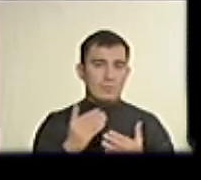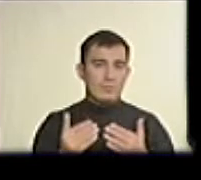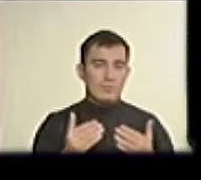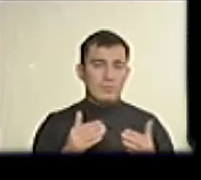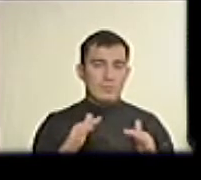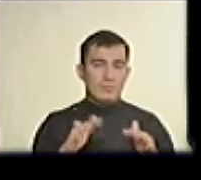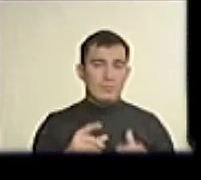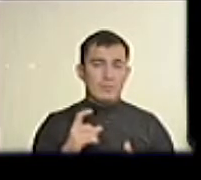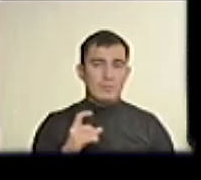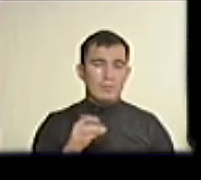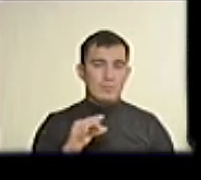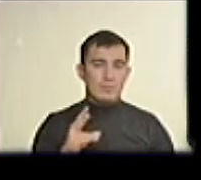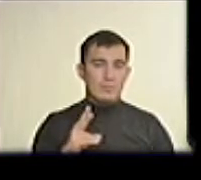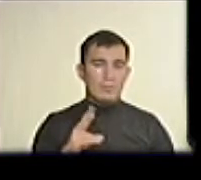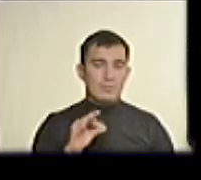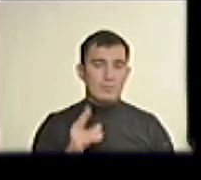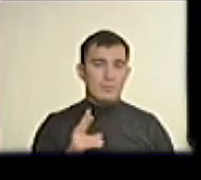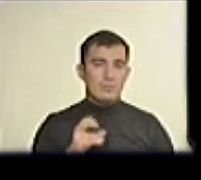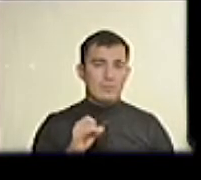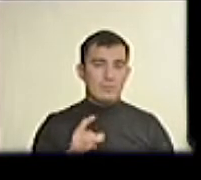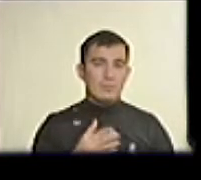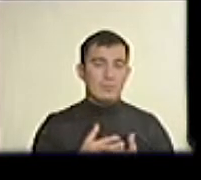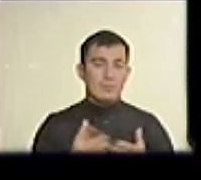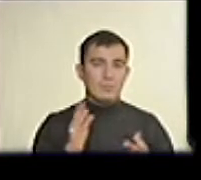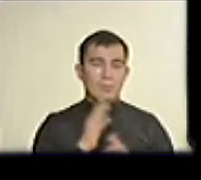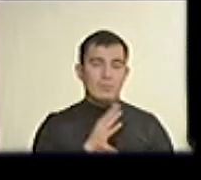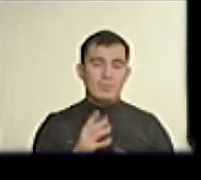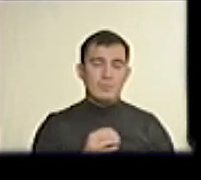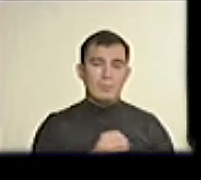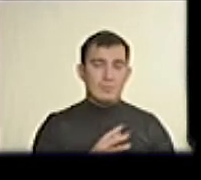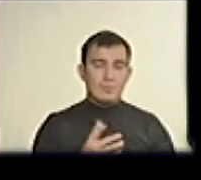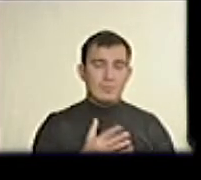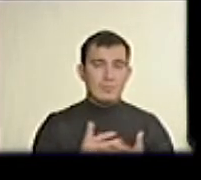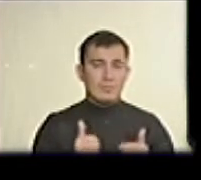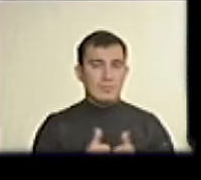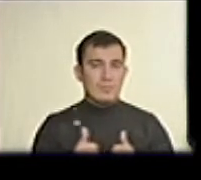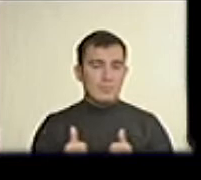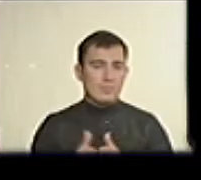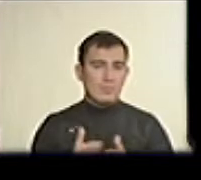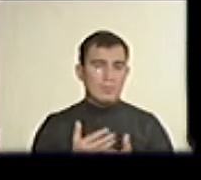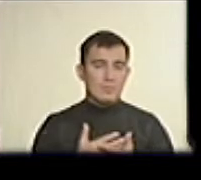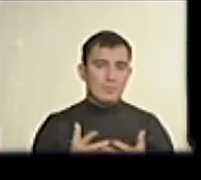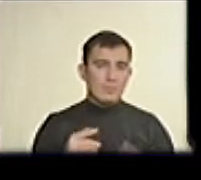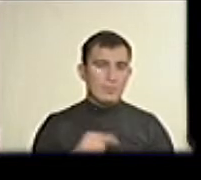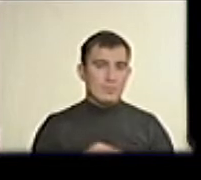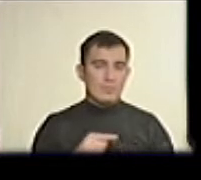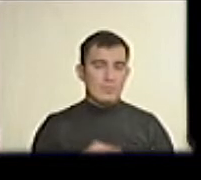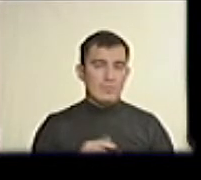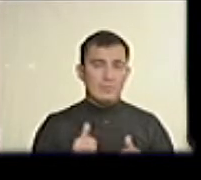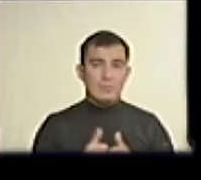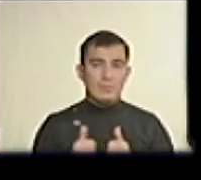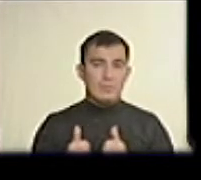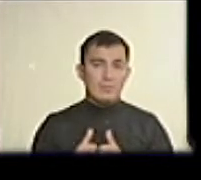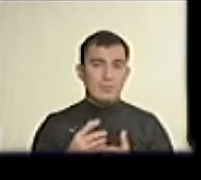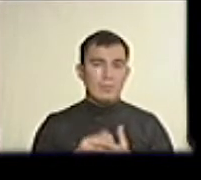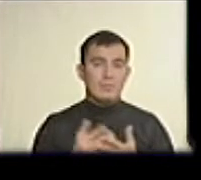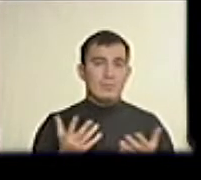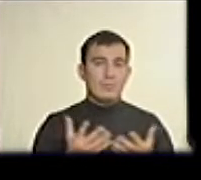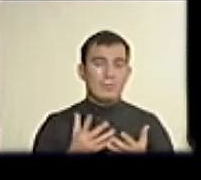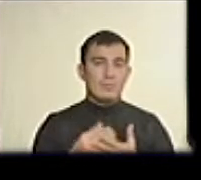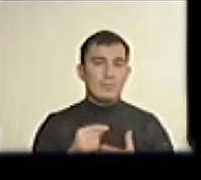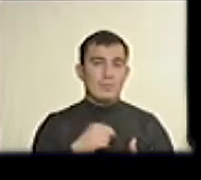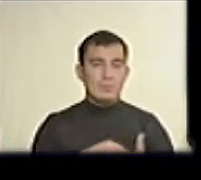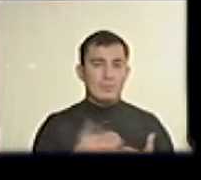bizning xonliklar haqida, ularning tabiiy boyliklari, qo'shinlarining ahvoli yoki qo'shnilari bilan qanday